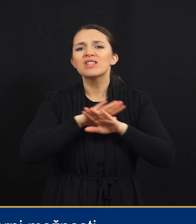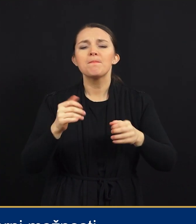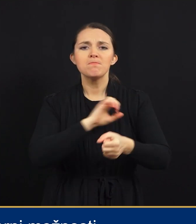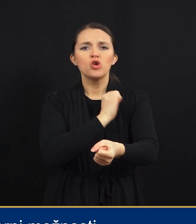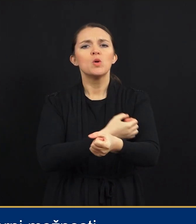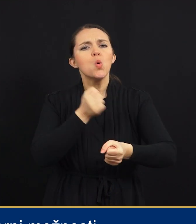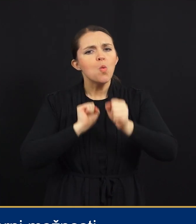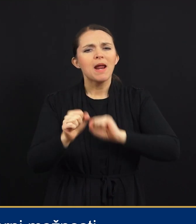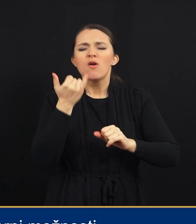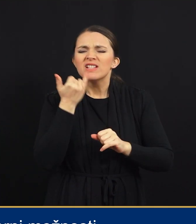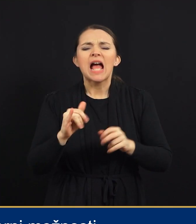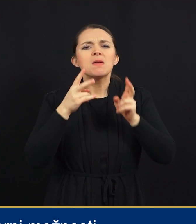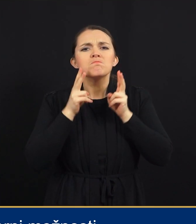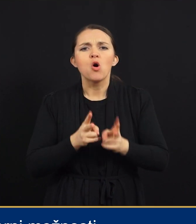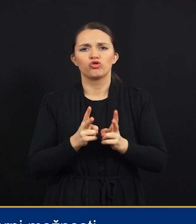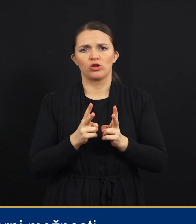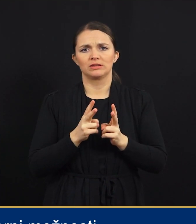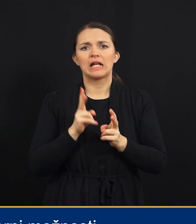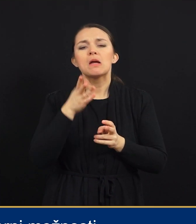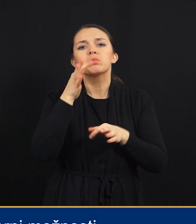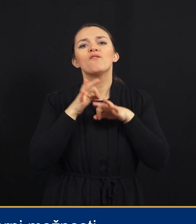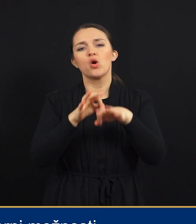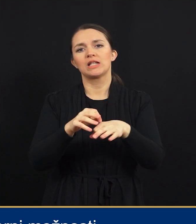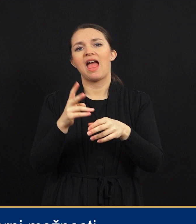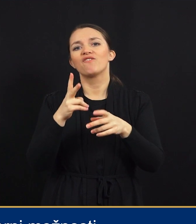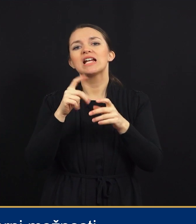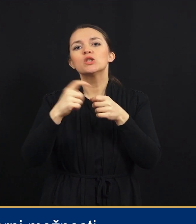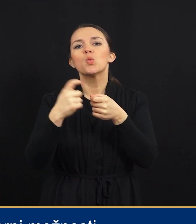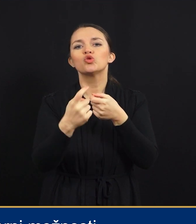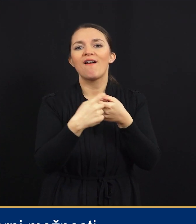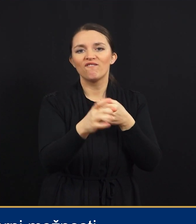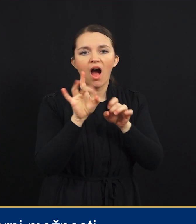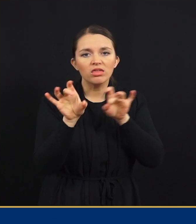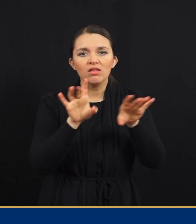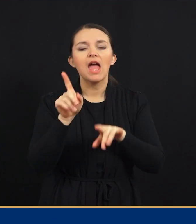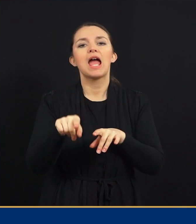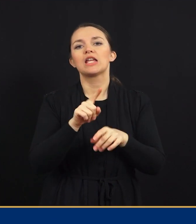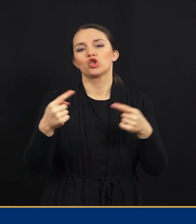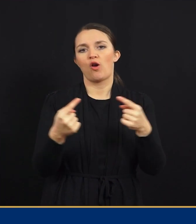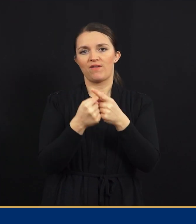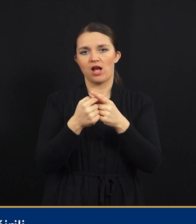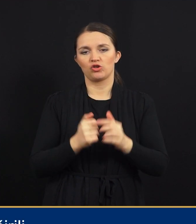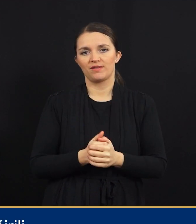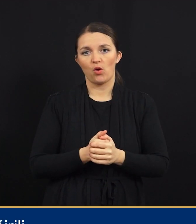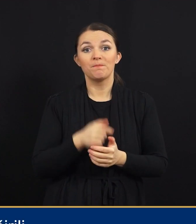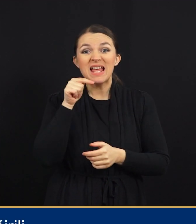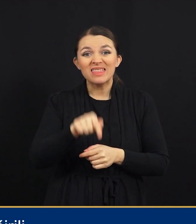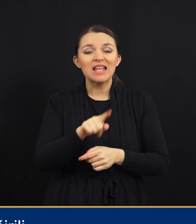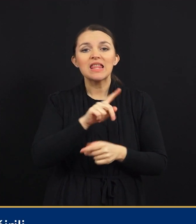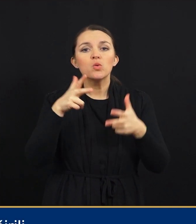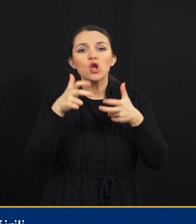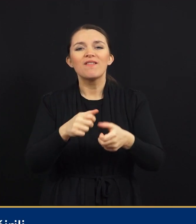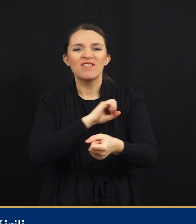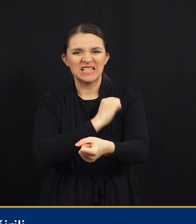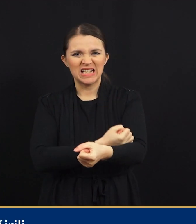upremo sleherni možnosti, ki bi vodila v izključevanje in sovraštvo. Ti neustavljivi sili sta